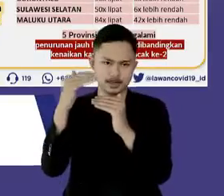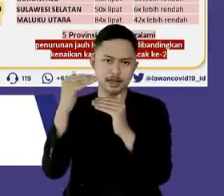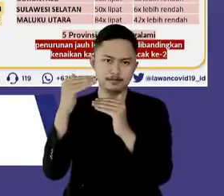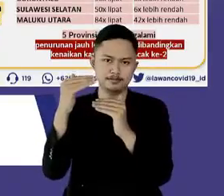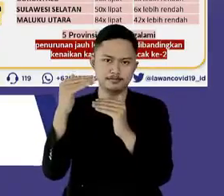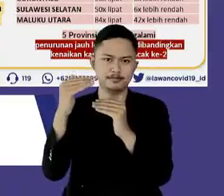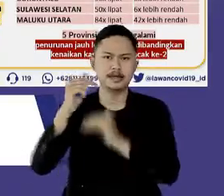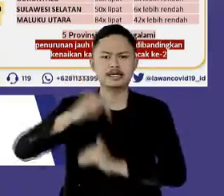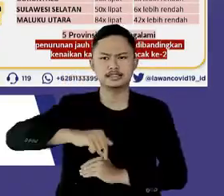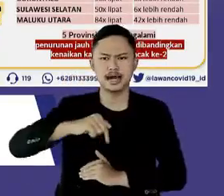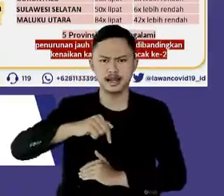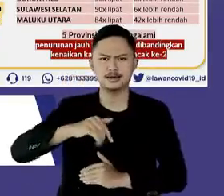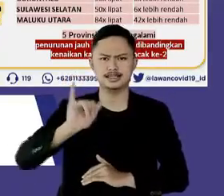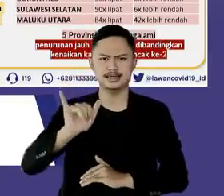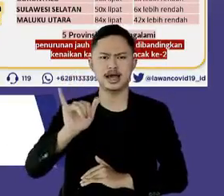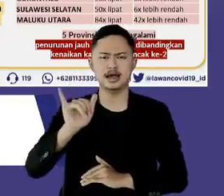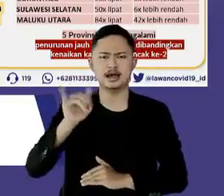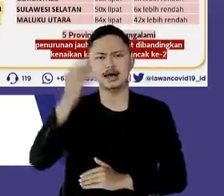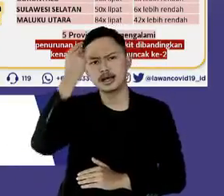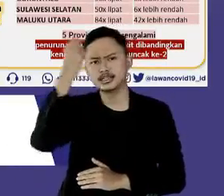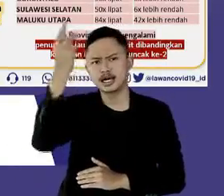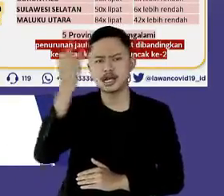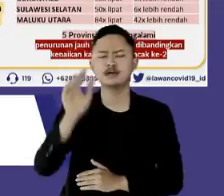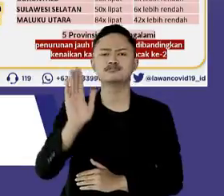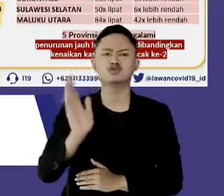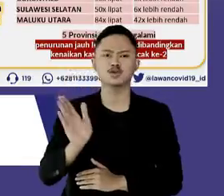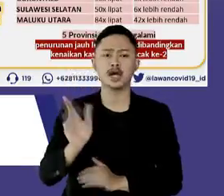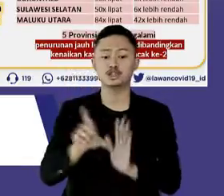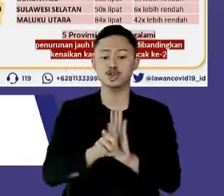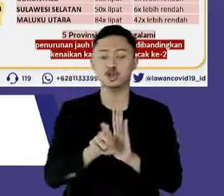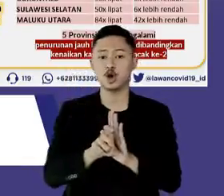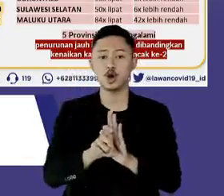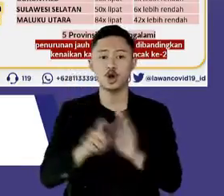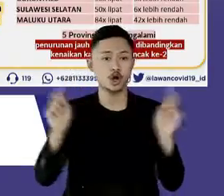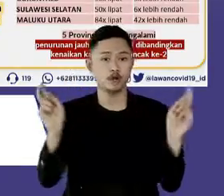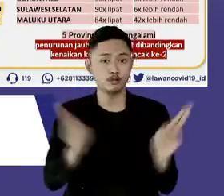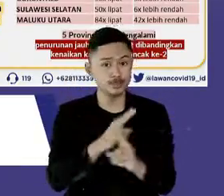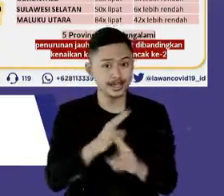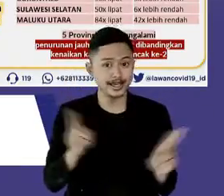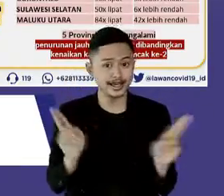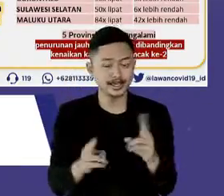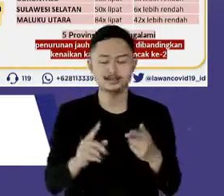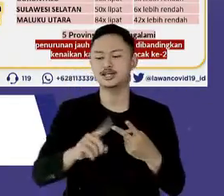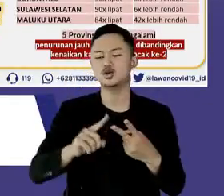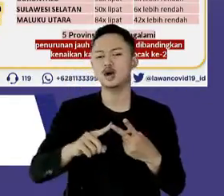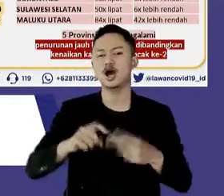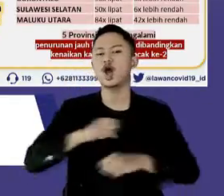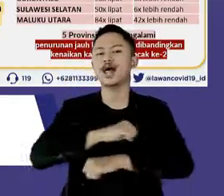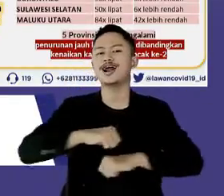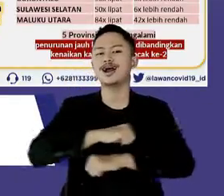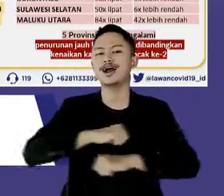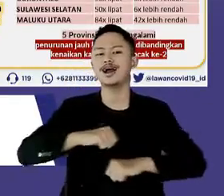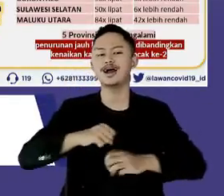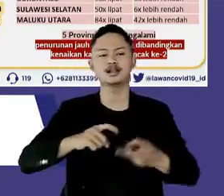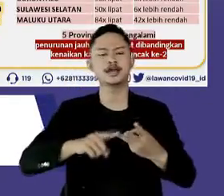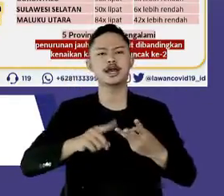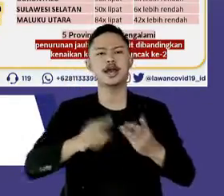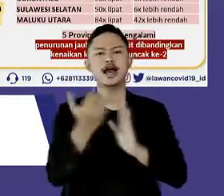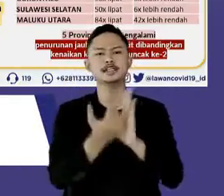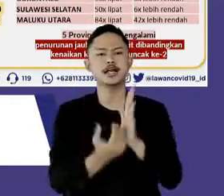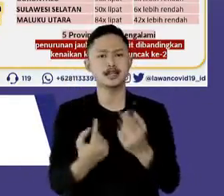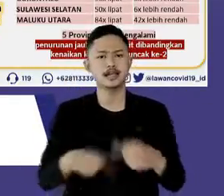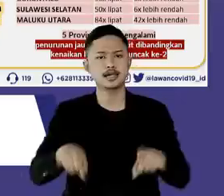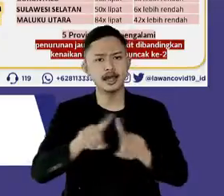untuk pembukaan aktivitas berskala besar seperti konser musik festival olahraga pernikahan dan